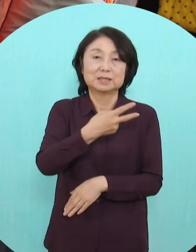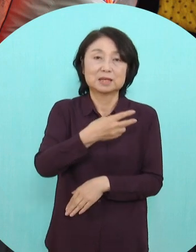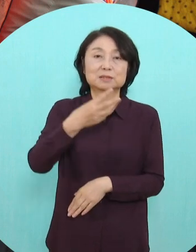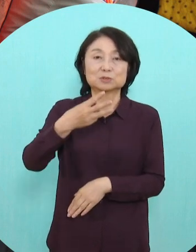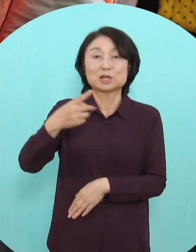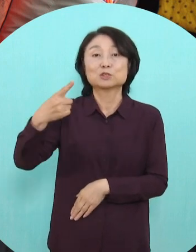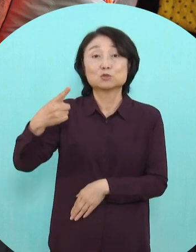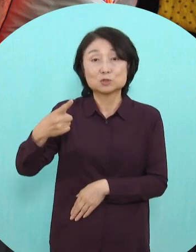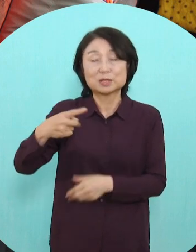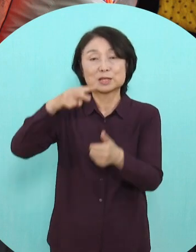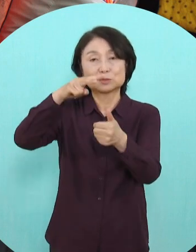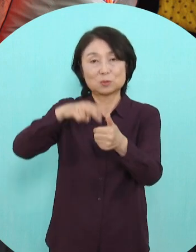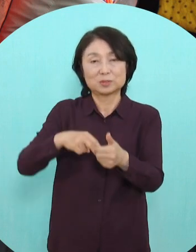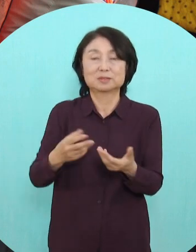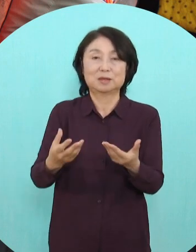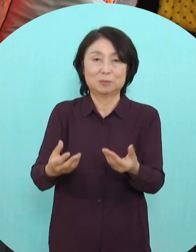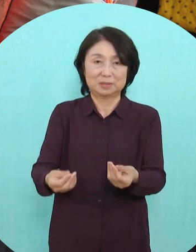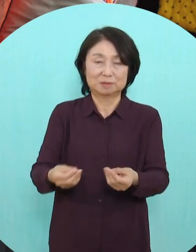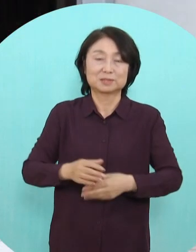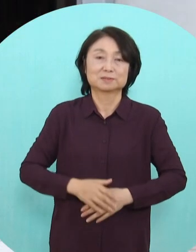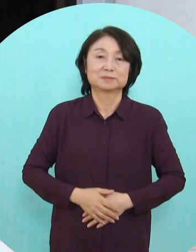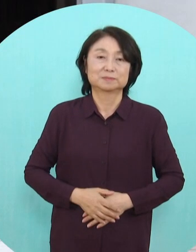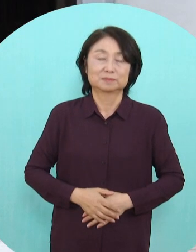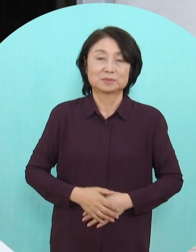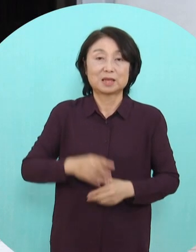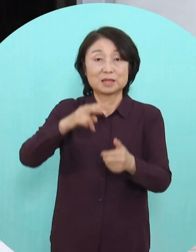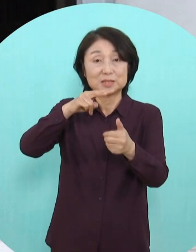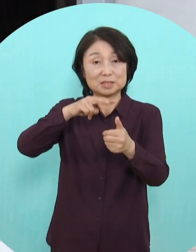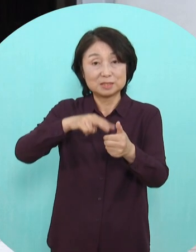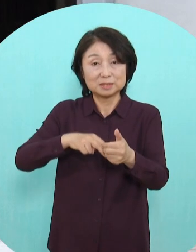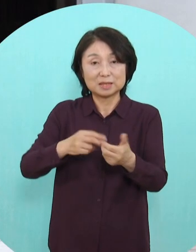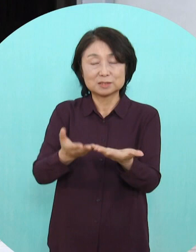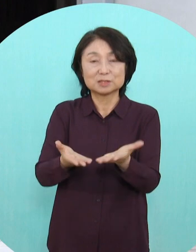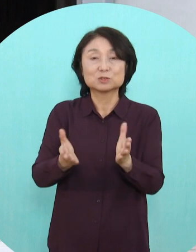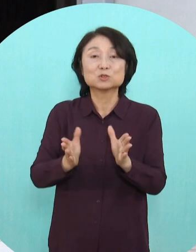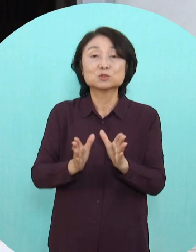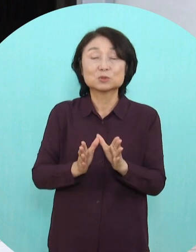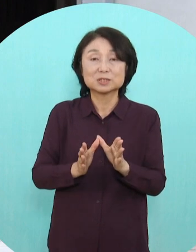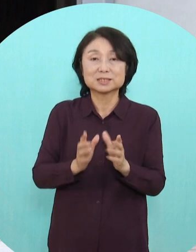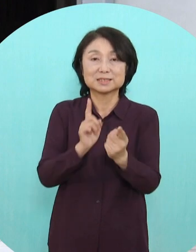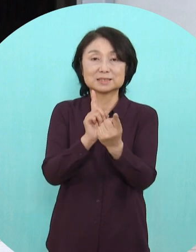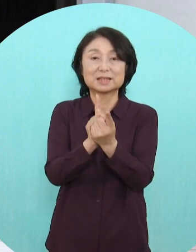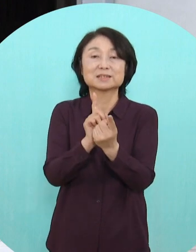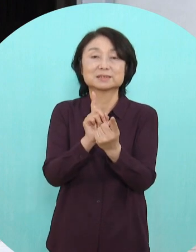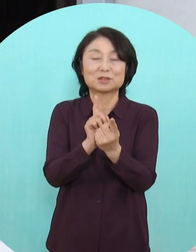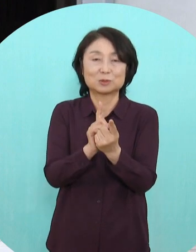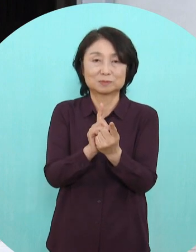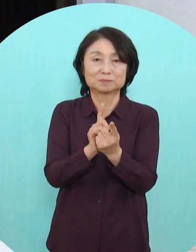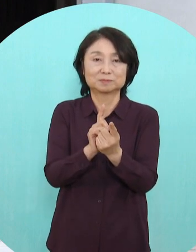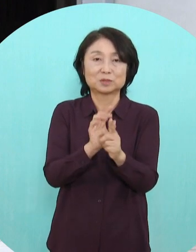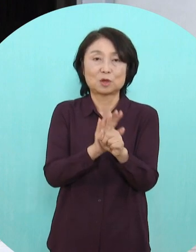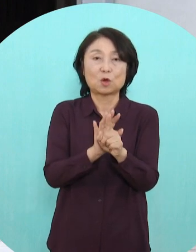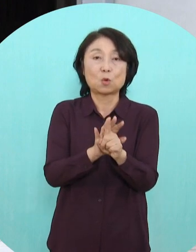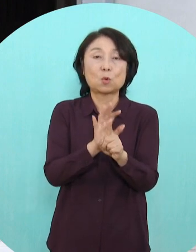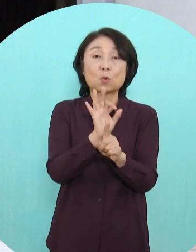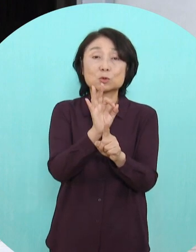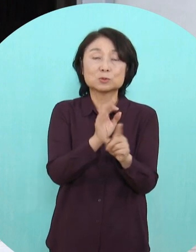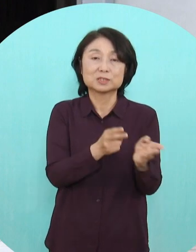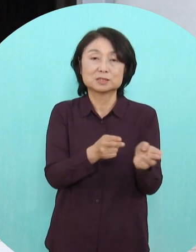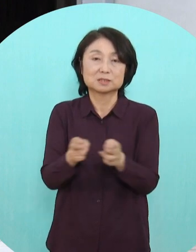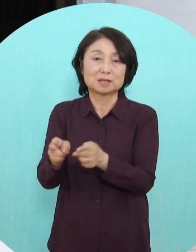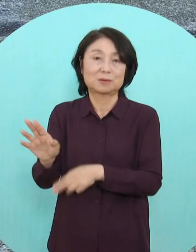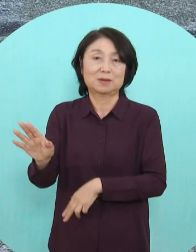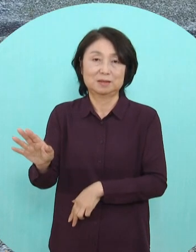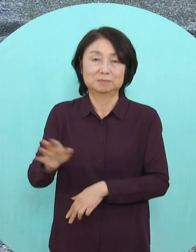自主防災組織を認定しています。認定した自主防災組織の活動に対して補助金制度を設けています